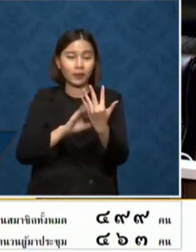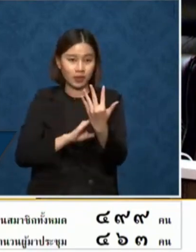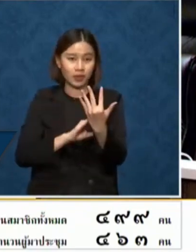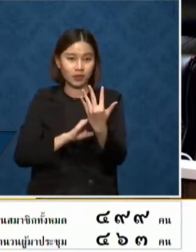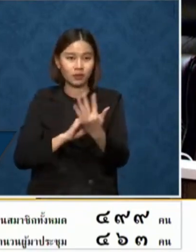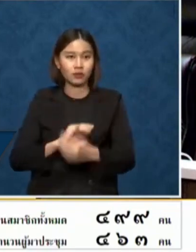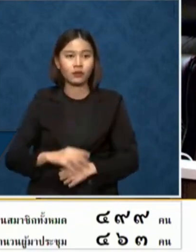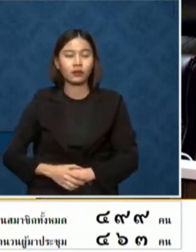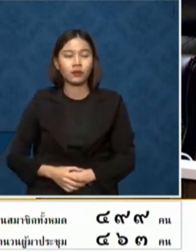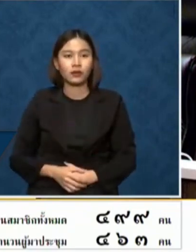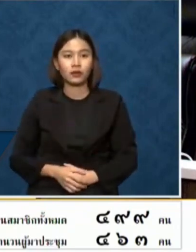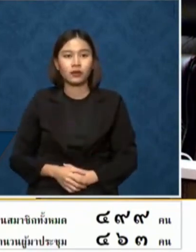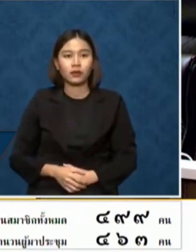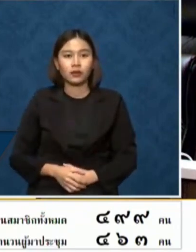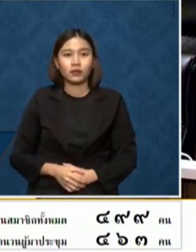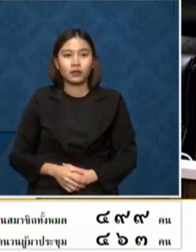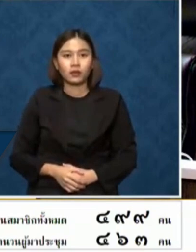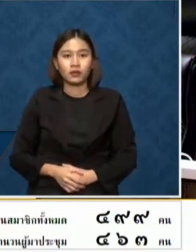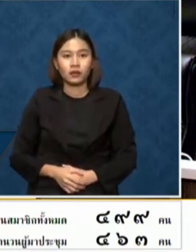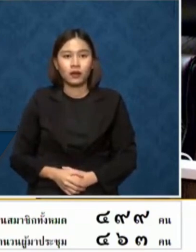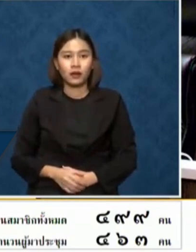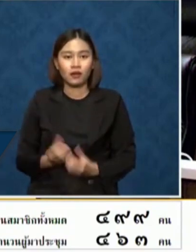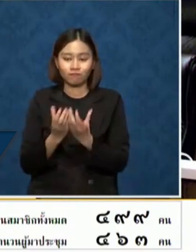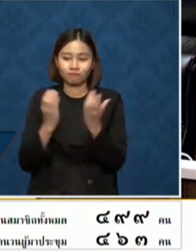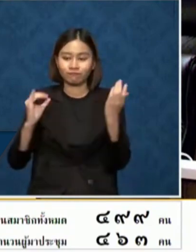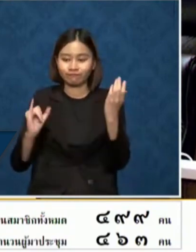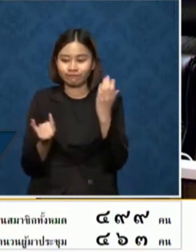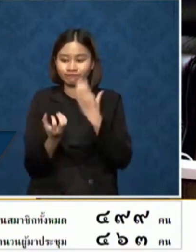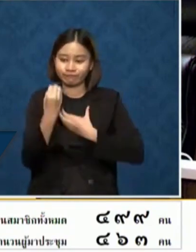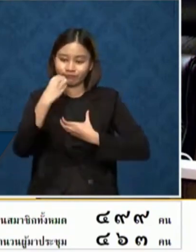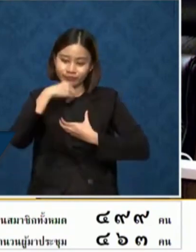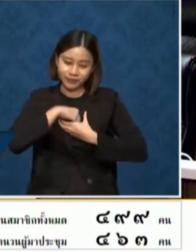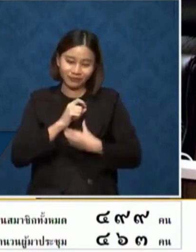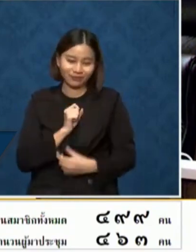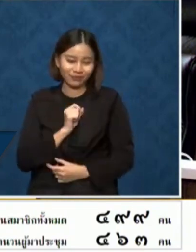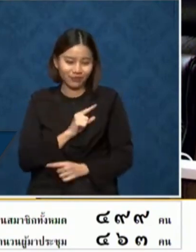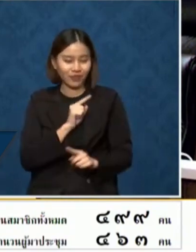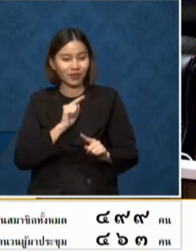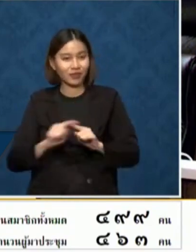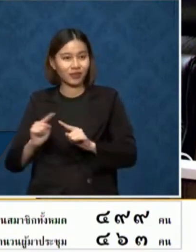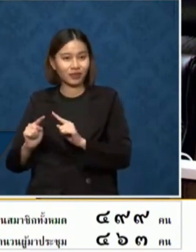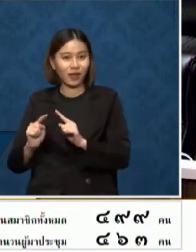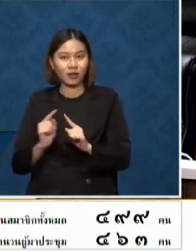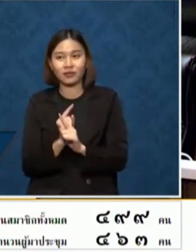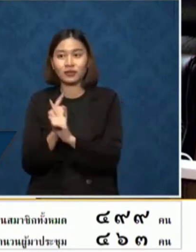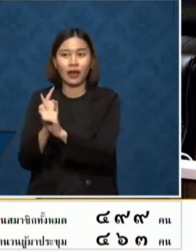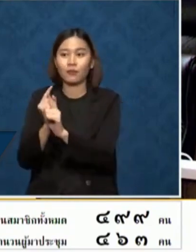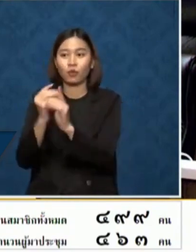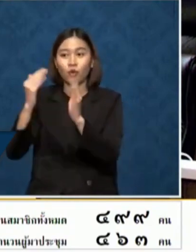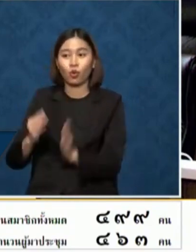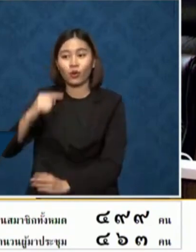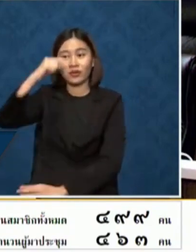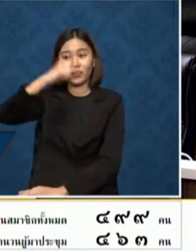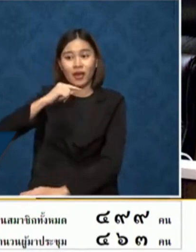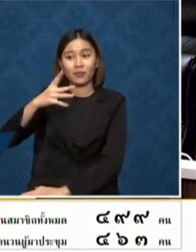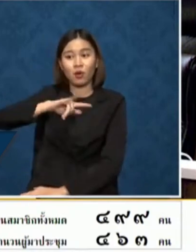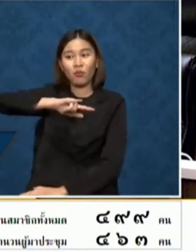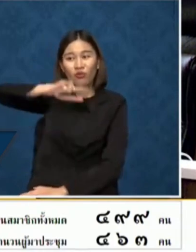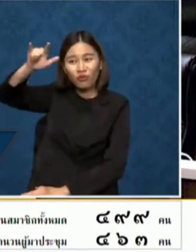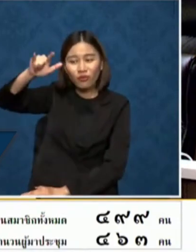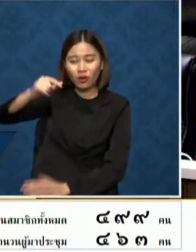ไทยแล้วศีลธรรมอันดีทั้งหลายมันไม่ตามคนไทยไปด้วยในการข้ามแดน